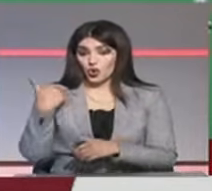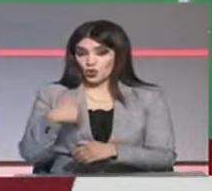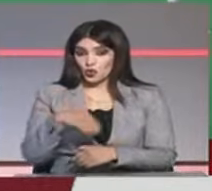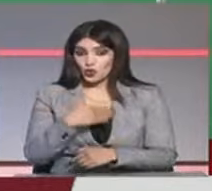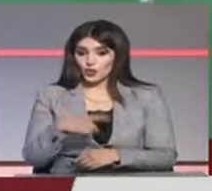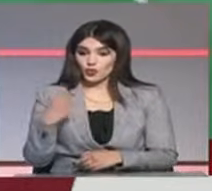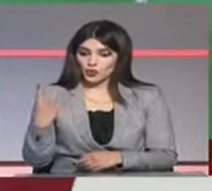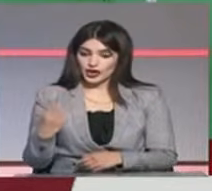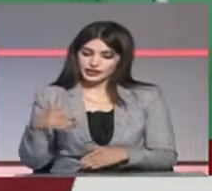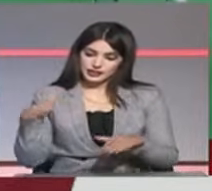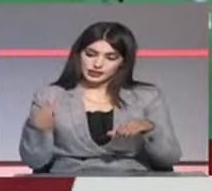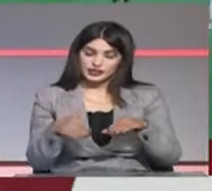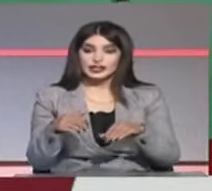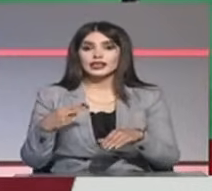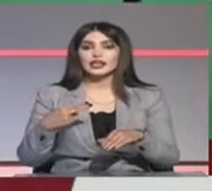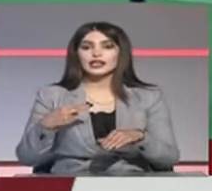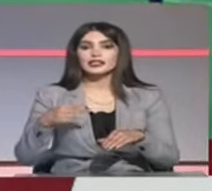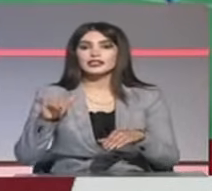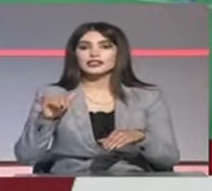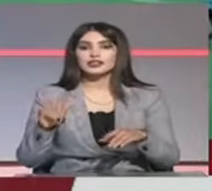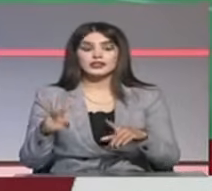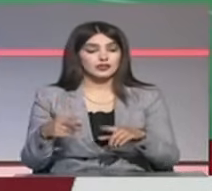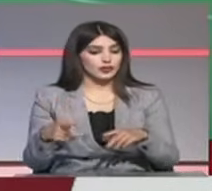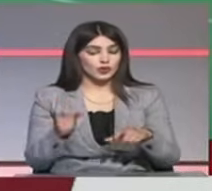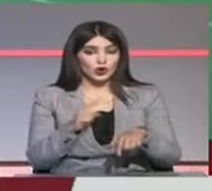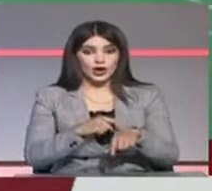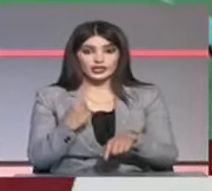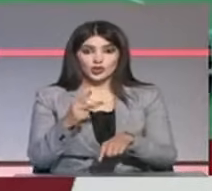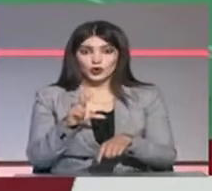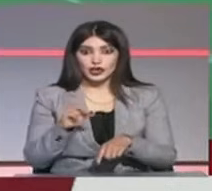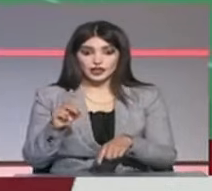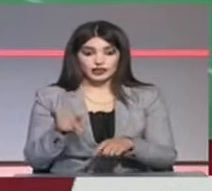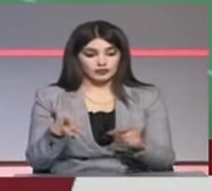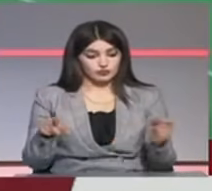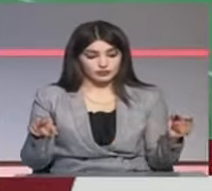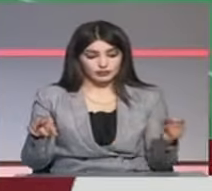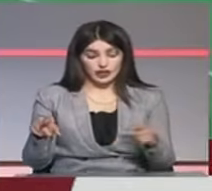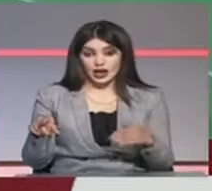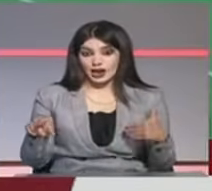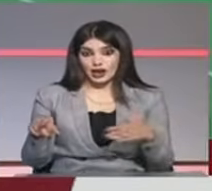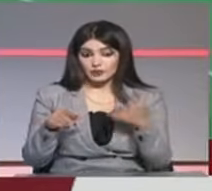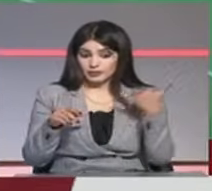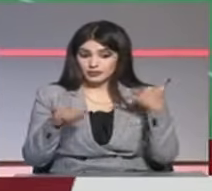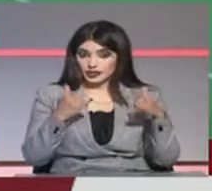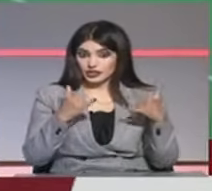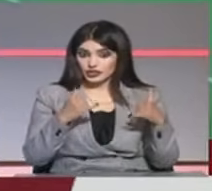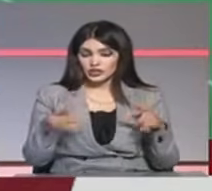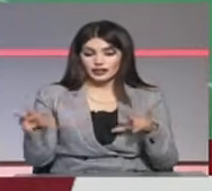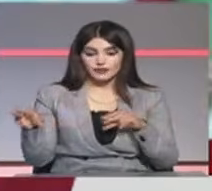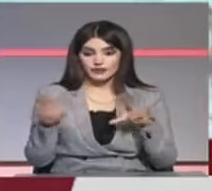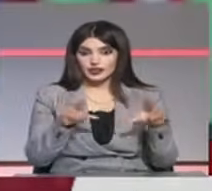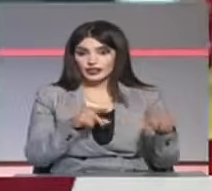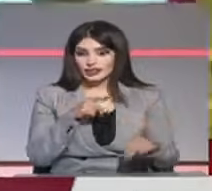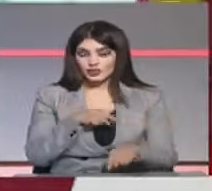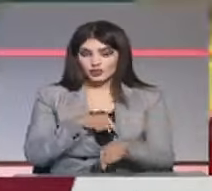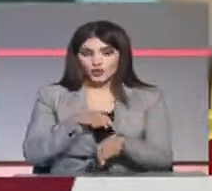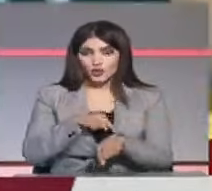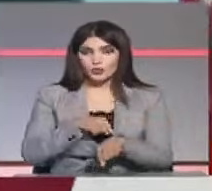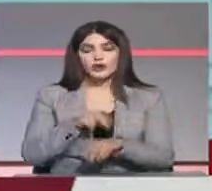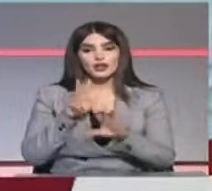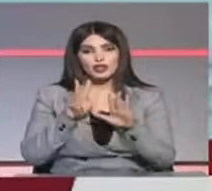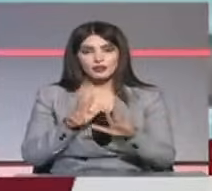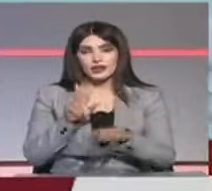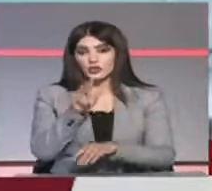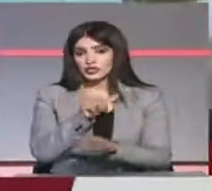بهدف نسيم بن خليفه في الدقيقه الحاديه والثلاثين فيما ادرك عبد النور بالخير هدف التعادل للضيوف في الدقيقه الثامنه